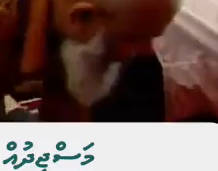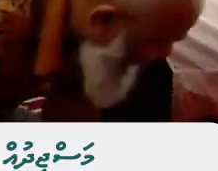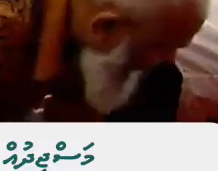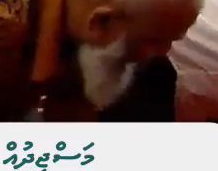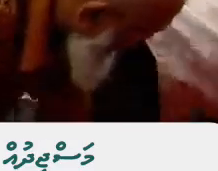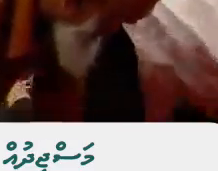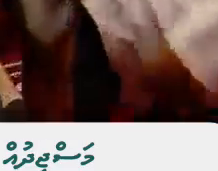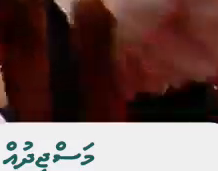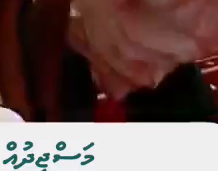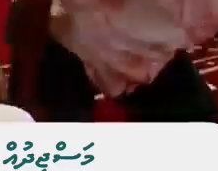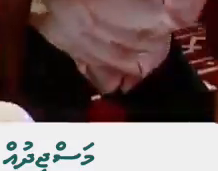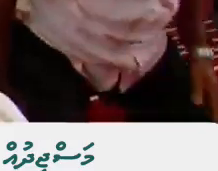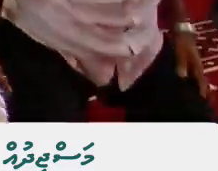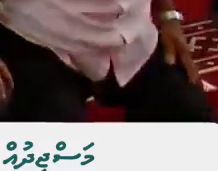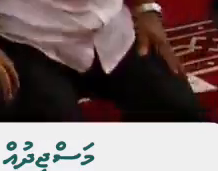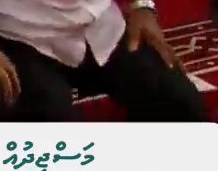তাসনাউন